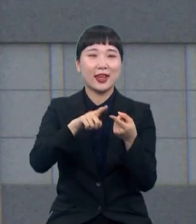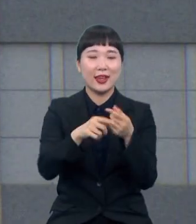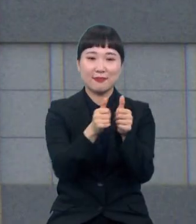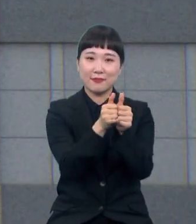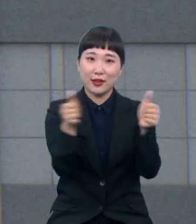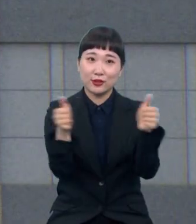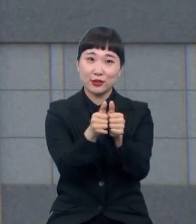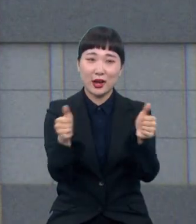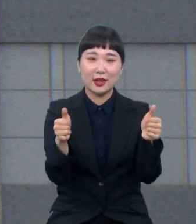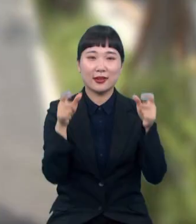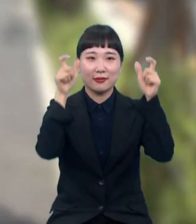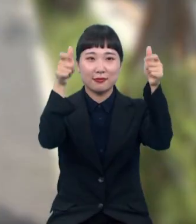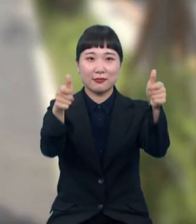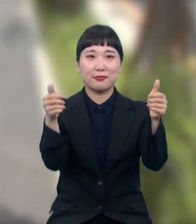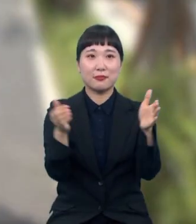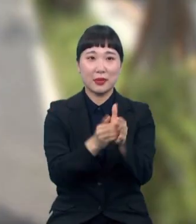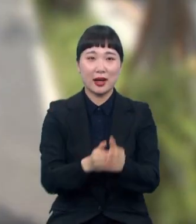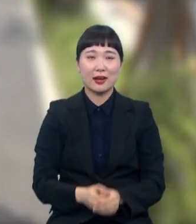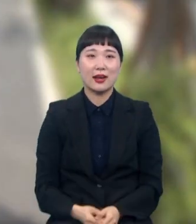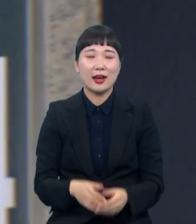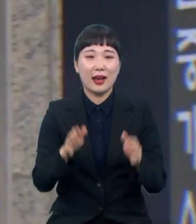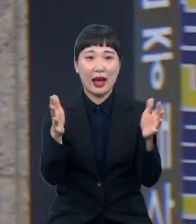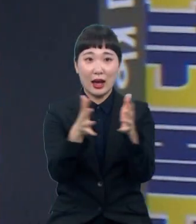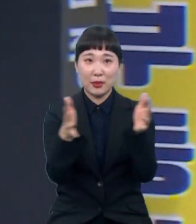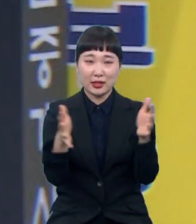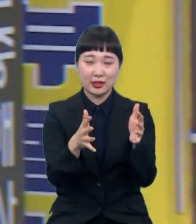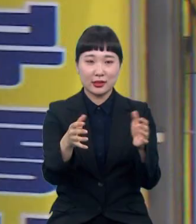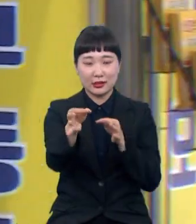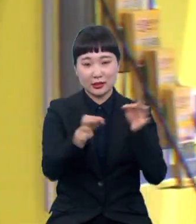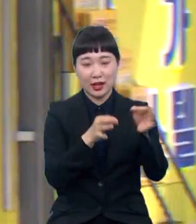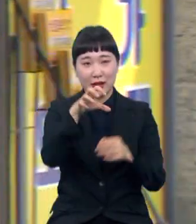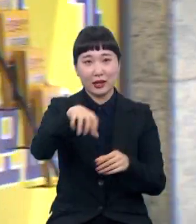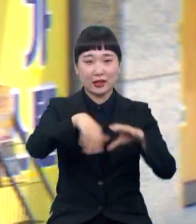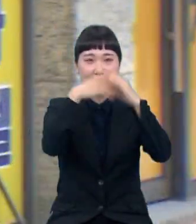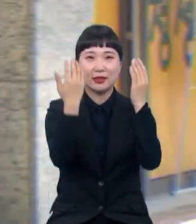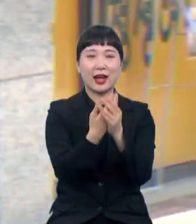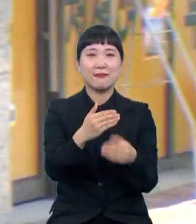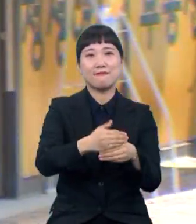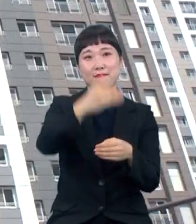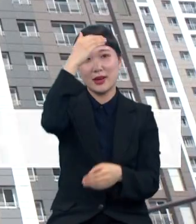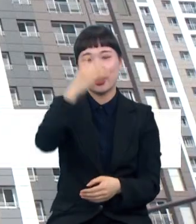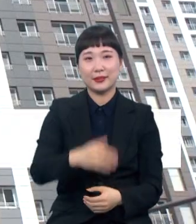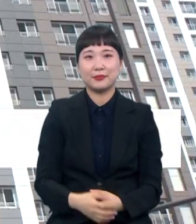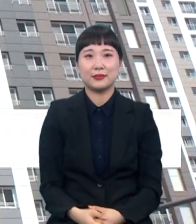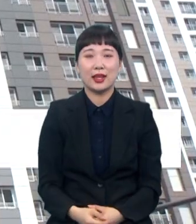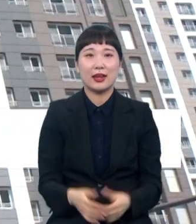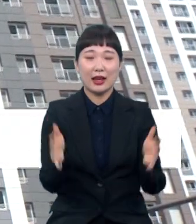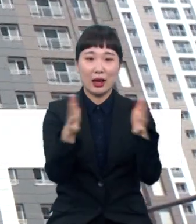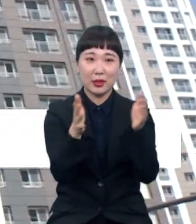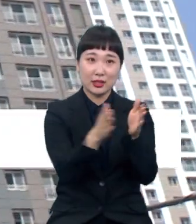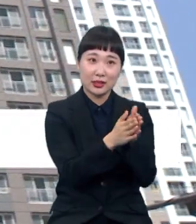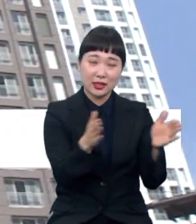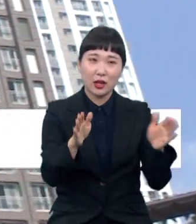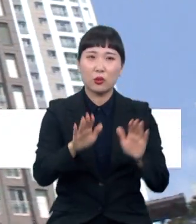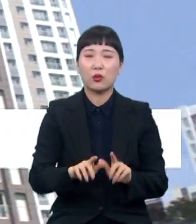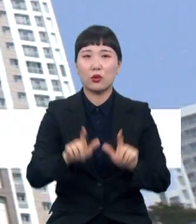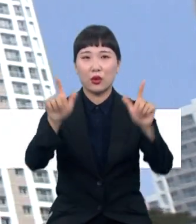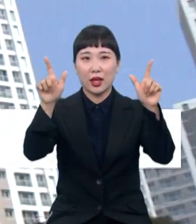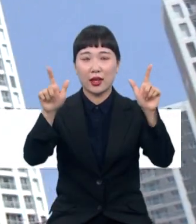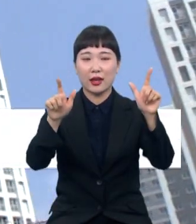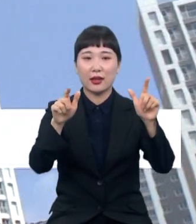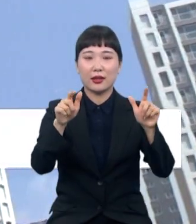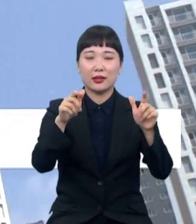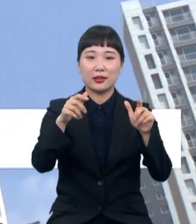있습니다. 아파트 상가들도 문을 열고 영업이 한창입니다. 이 아파트를 시작으로 올해에만 6개